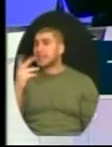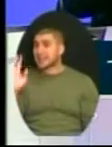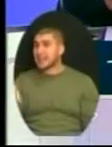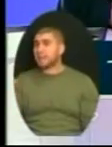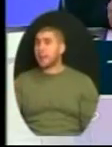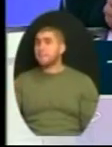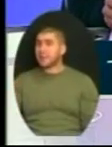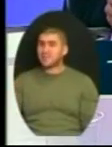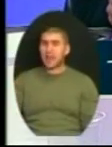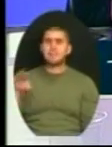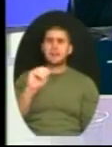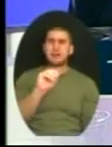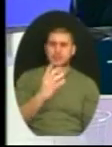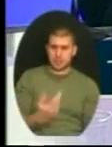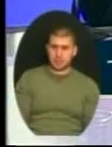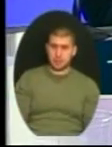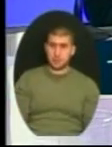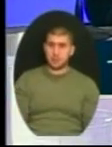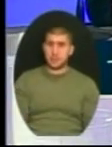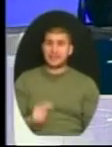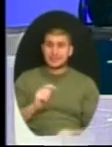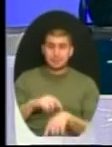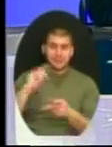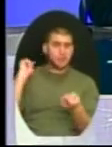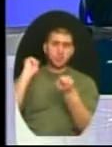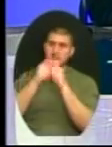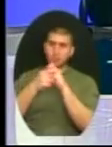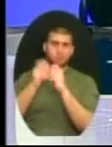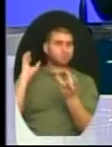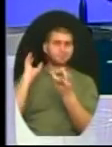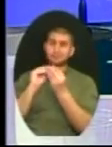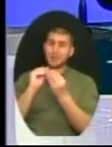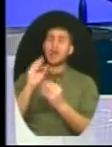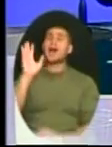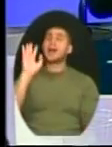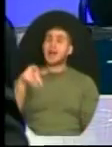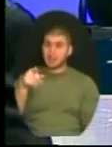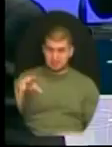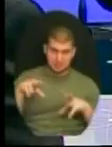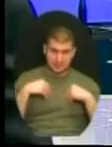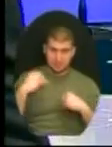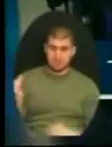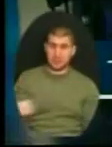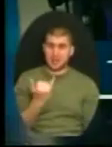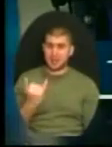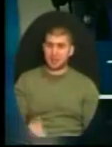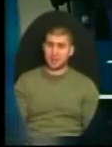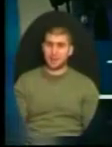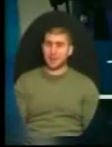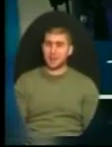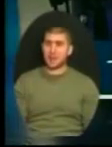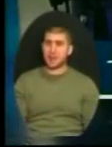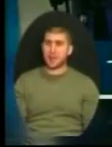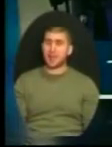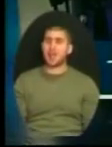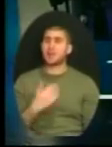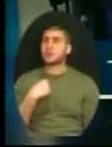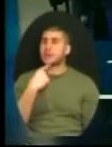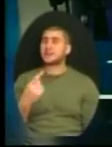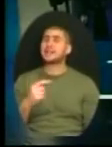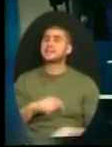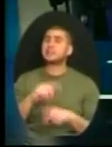לבירה וגם למזל, תראו, הזמנים השתנו. ילד, אתה רוצה להגיד? גם לך, לא, אתה מסכים איתי בעניין. מה עכשיו יש